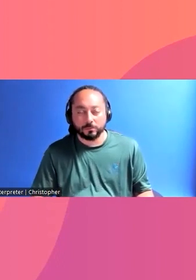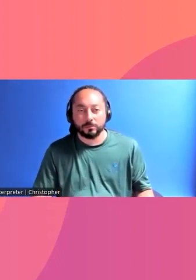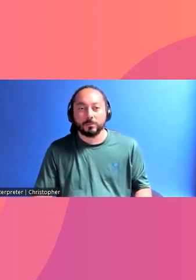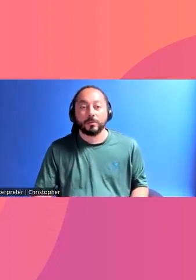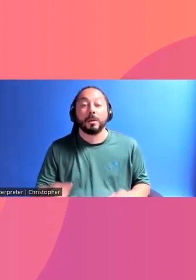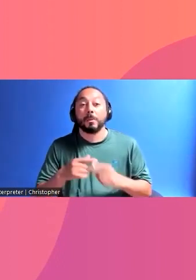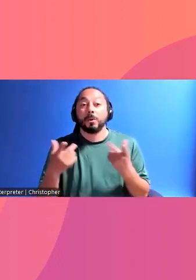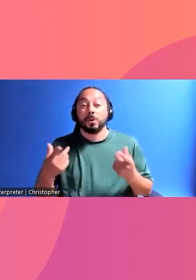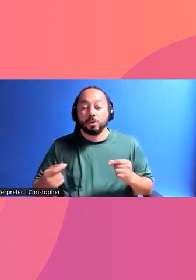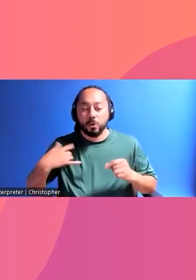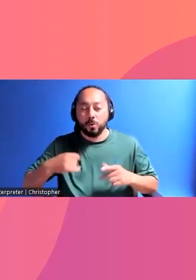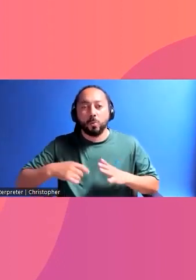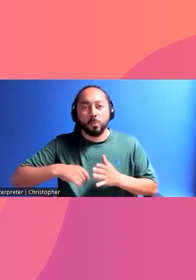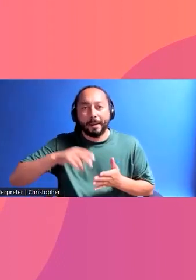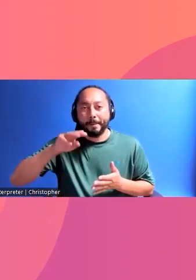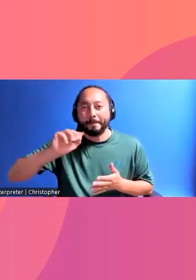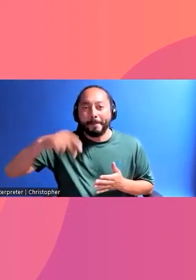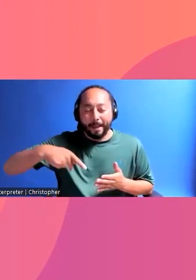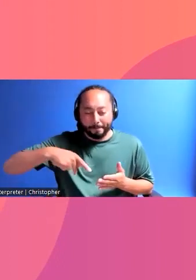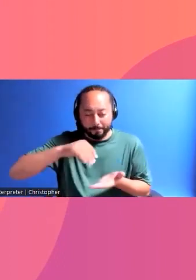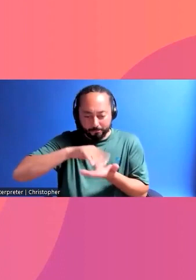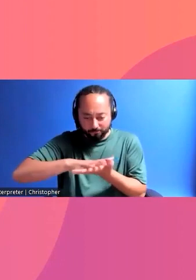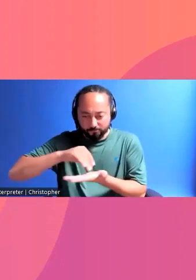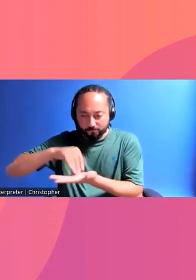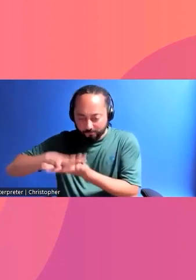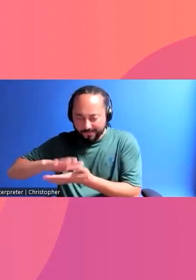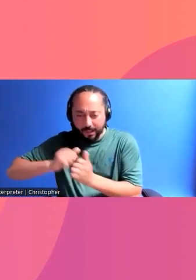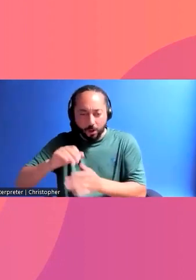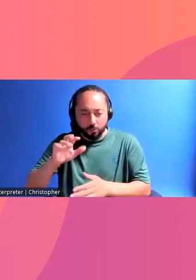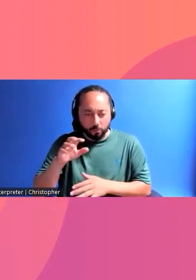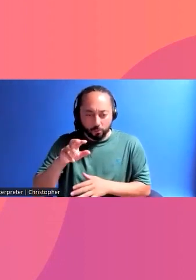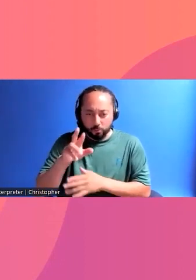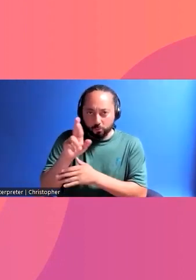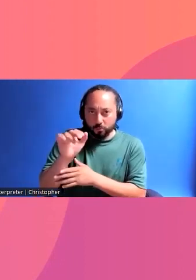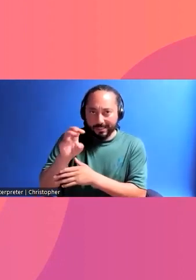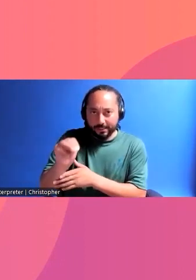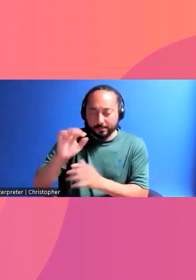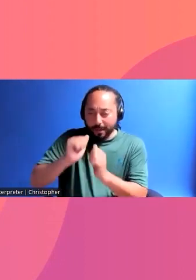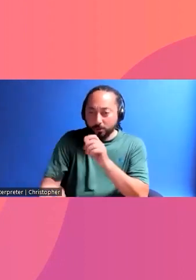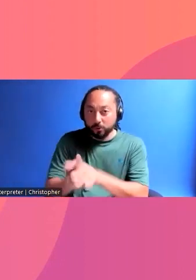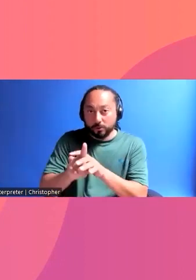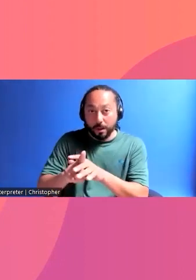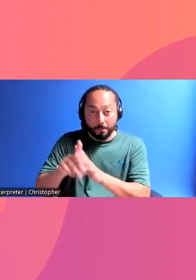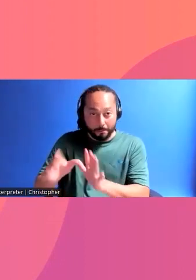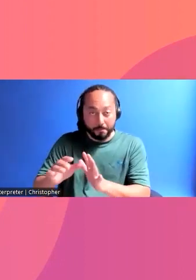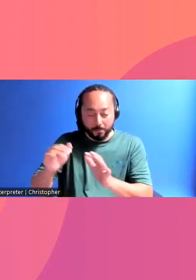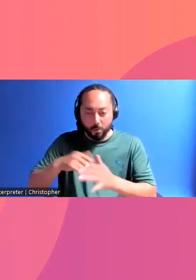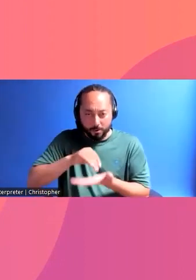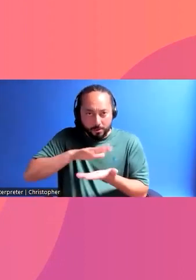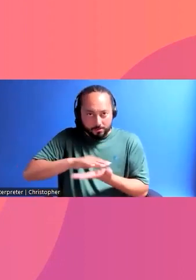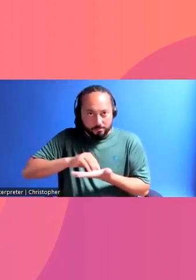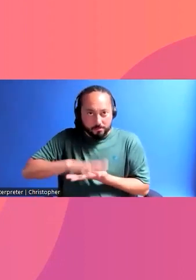On a montré comment le racisme institutionnel se retrouve dans différents contextes de